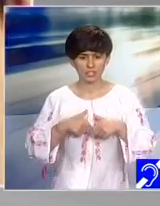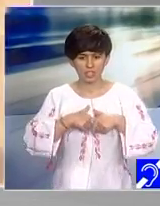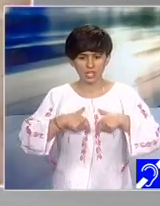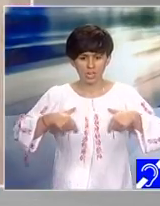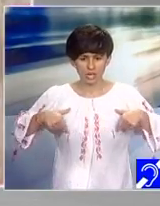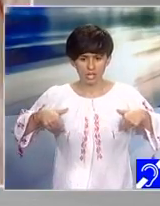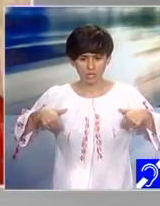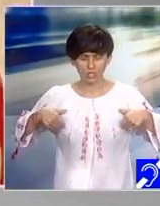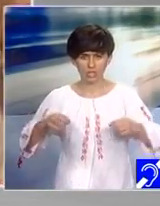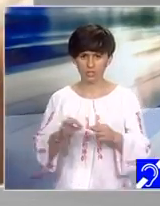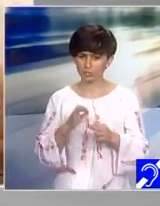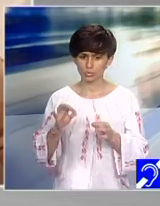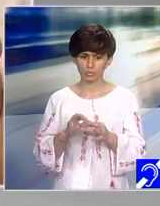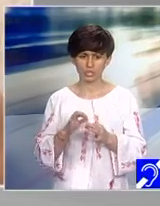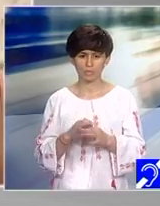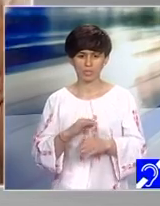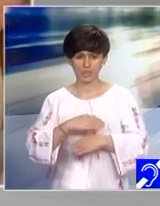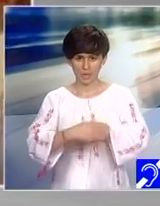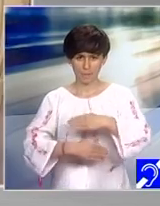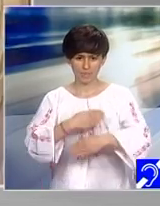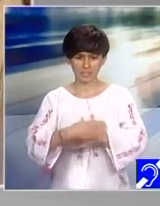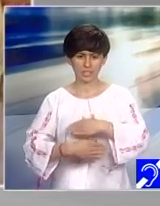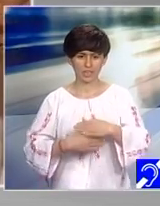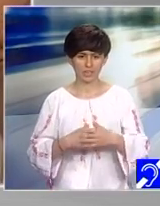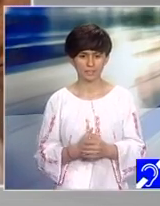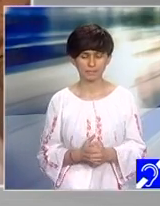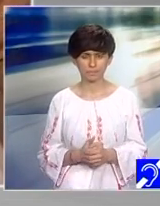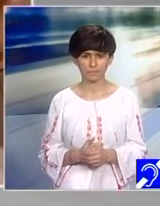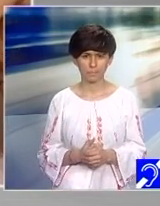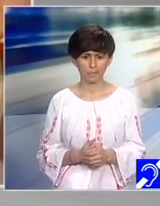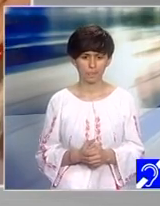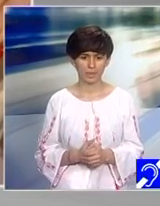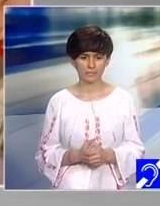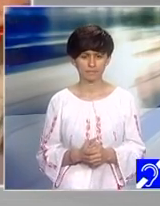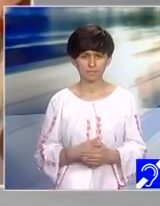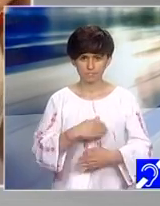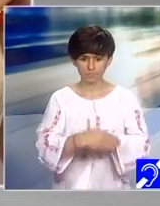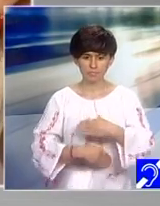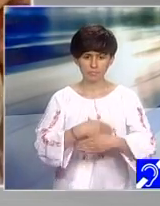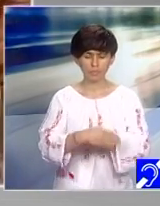pe material încrețit, și o să întorc ca să se vadă. Pânza este mai